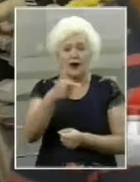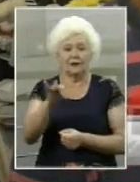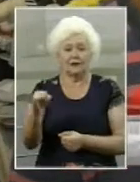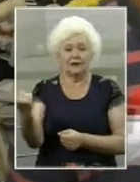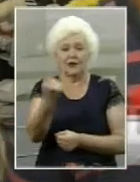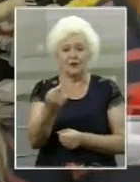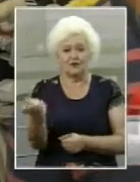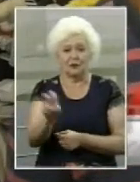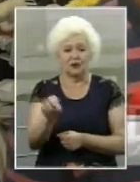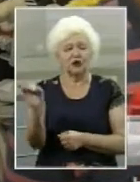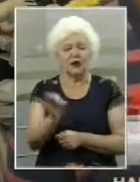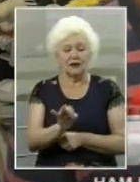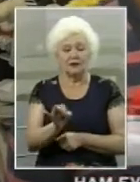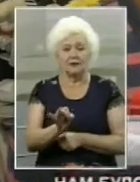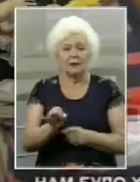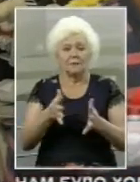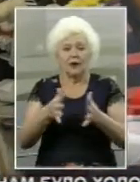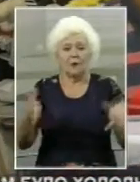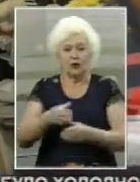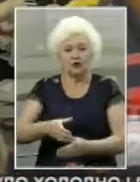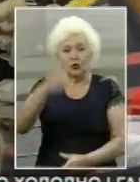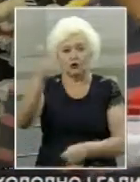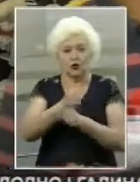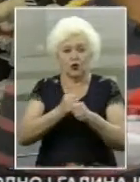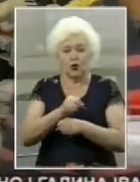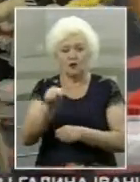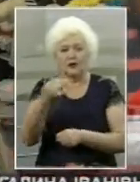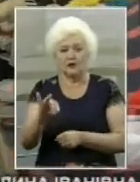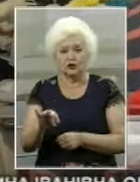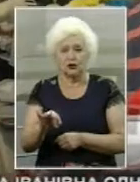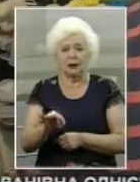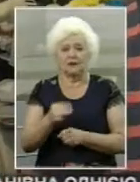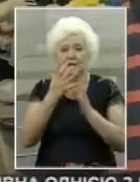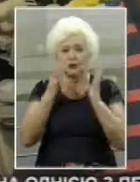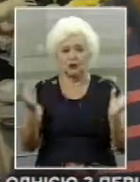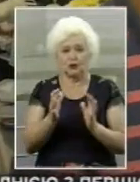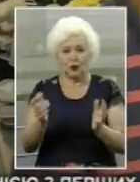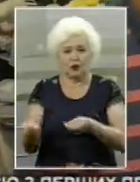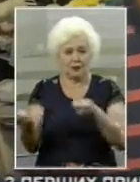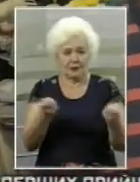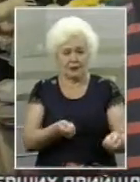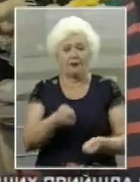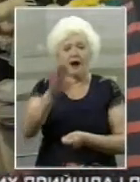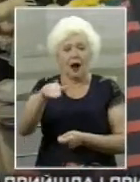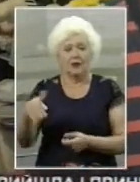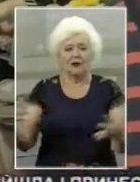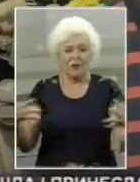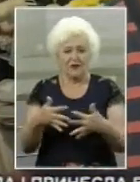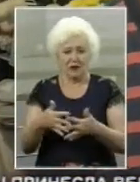прийшла і великий термос, кофе, чай, от це от ще зберігалось. А потім